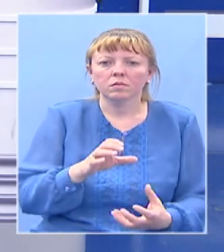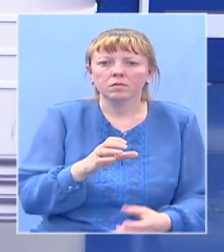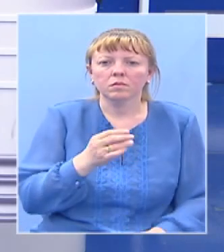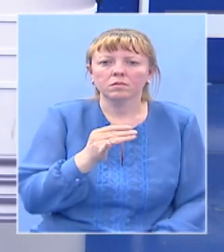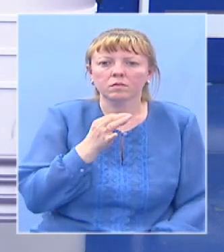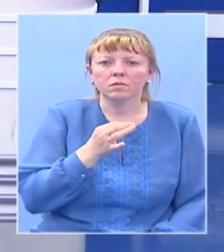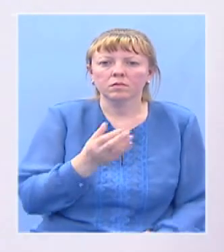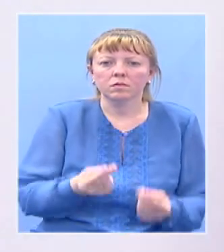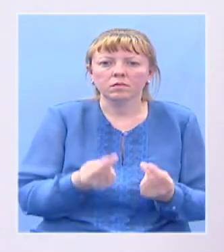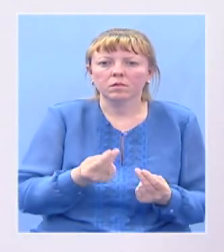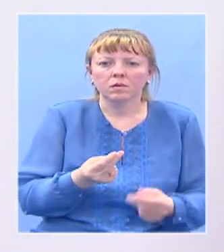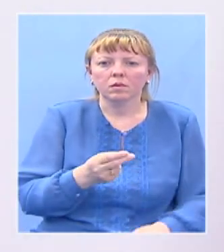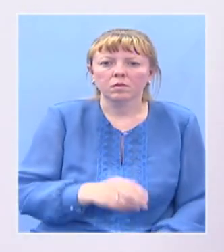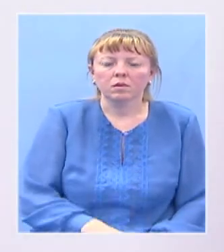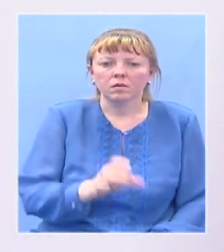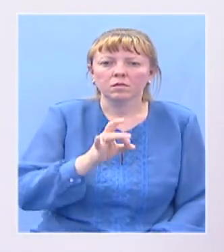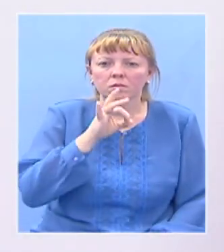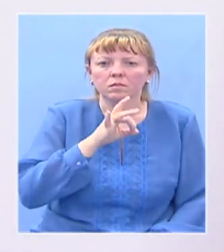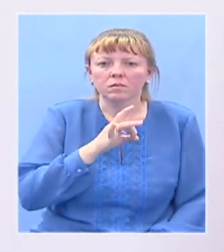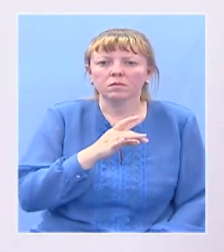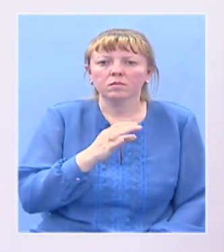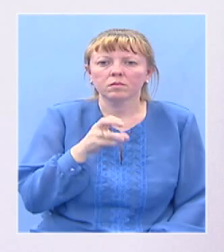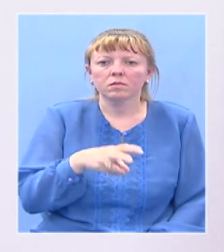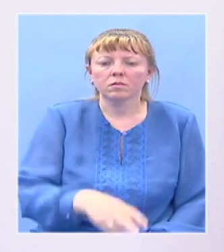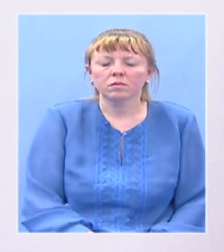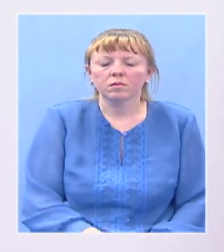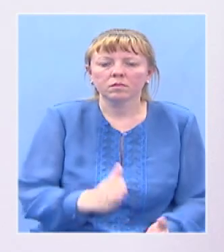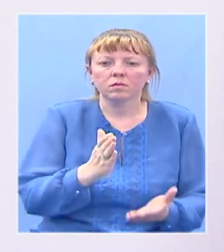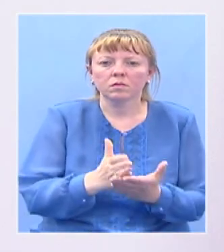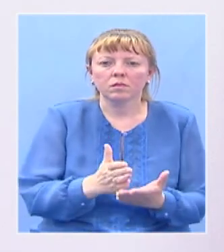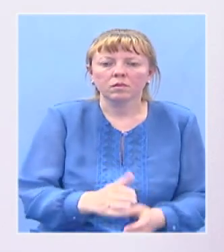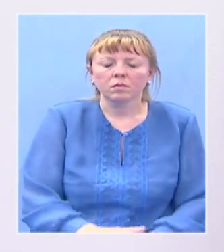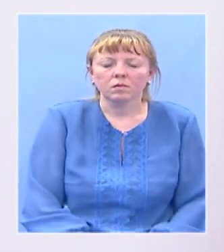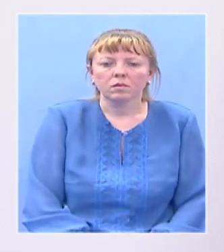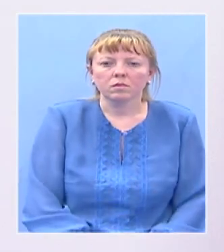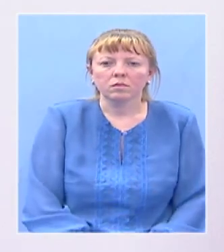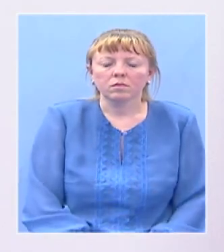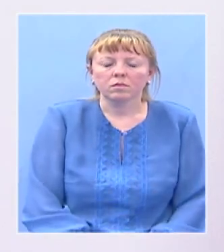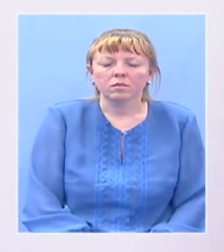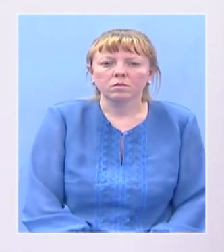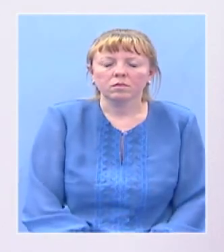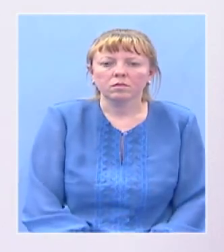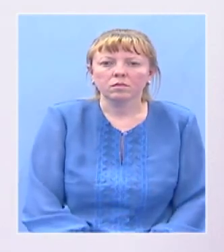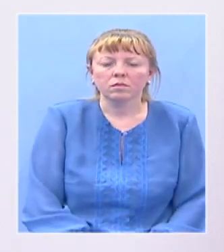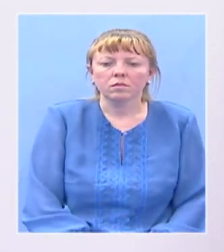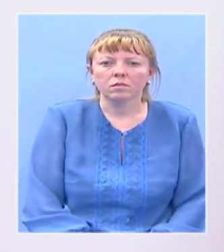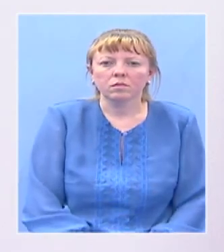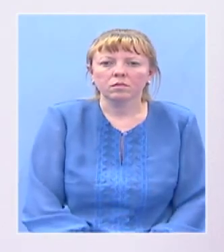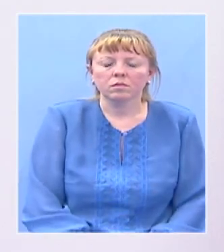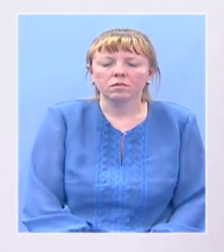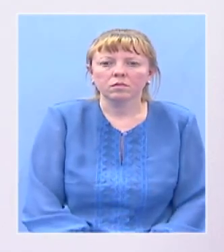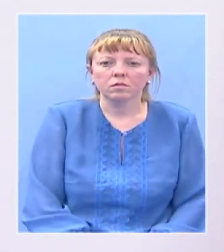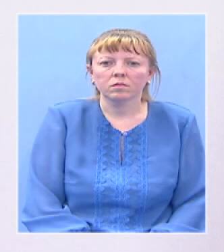конечно Республика Казахстан имеет большой потенциал в это направлении в связи с этим